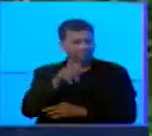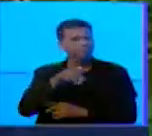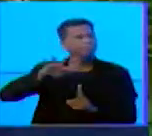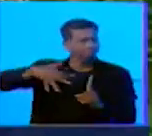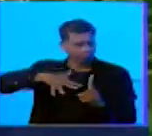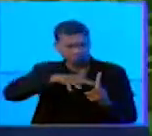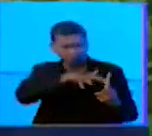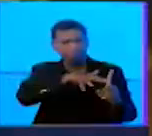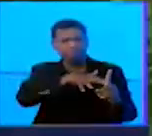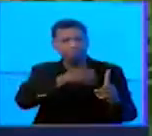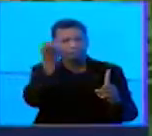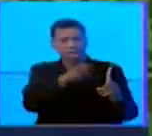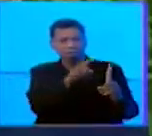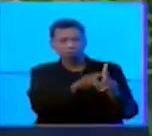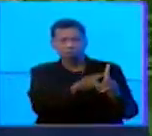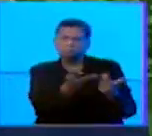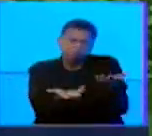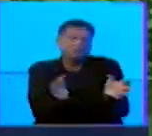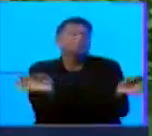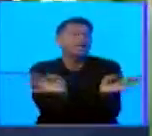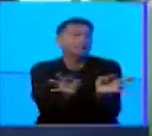pelaku tidak jauh dari lokasi tersebut.